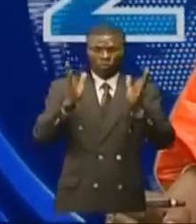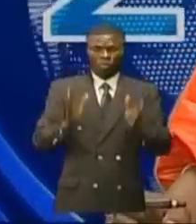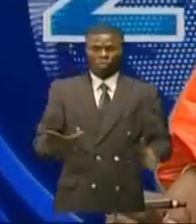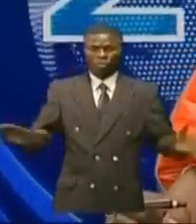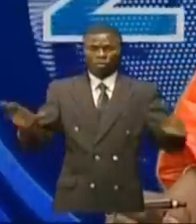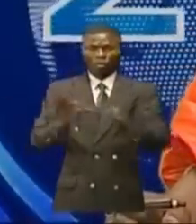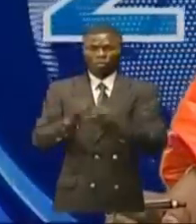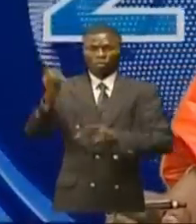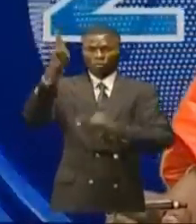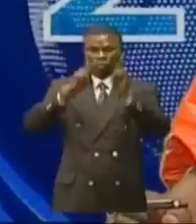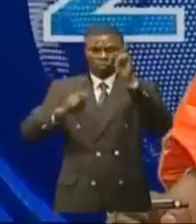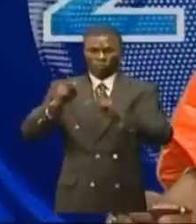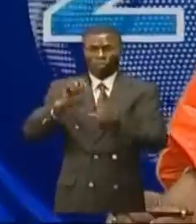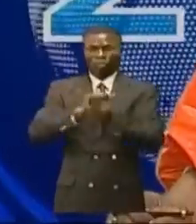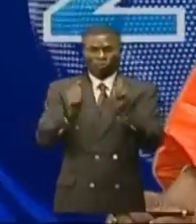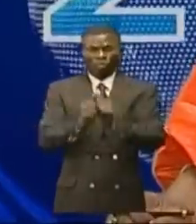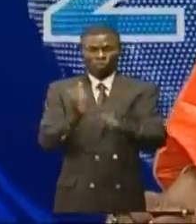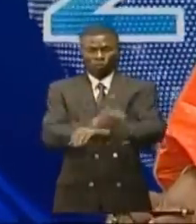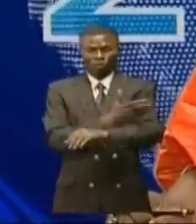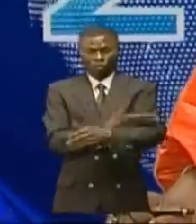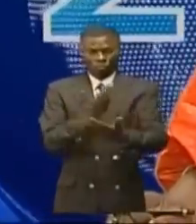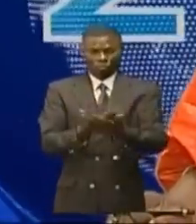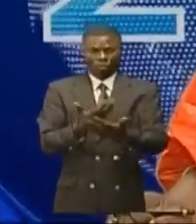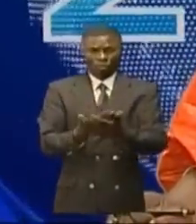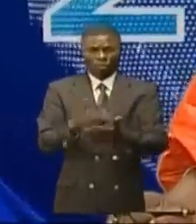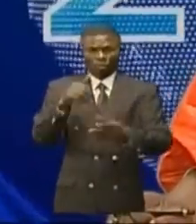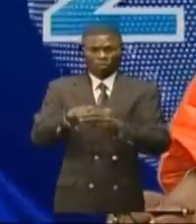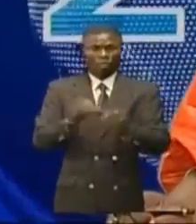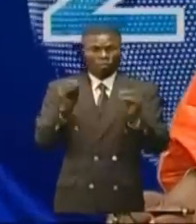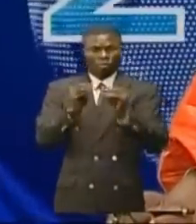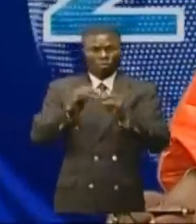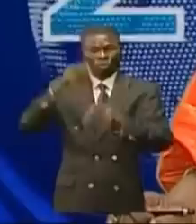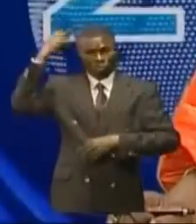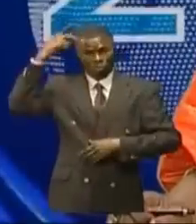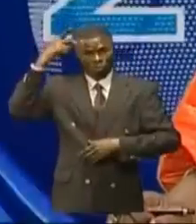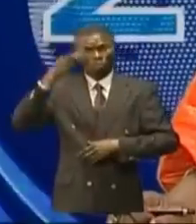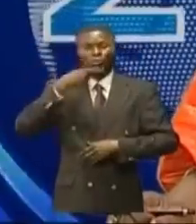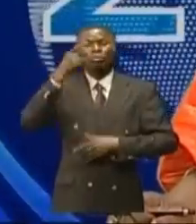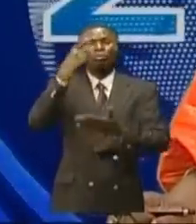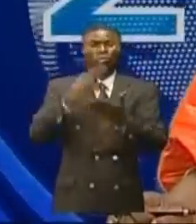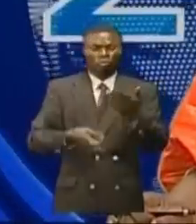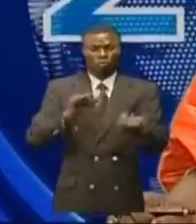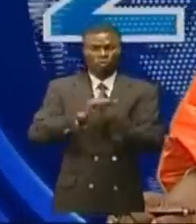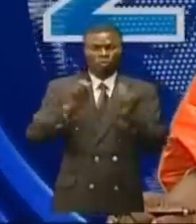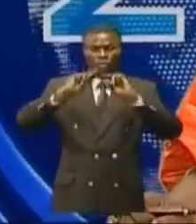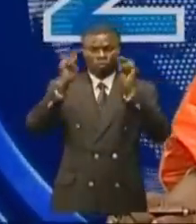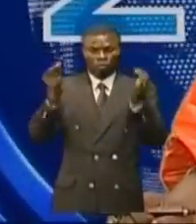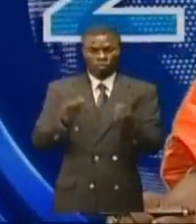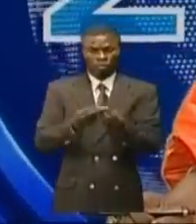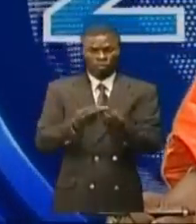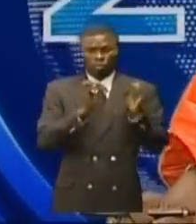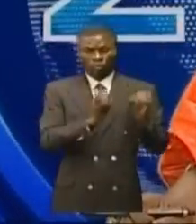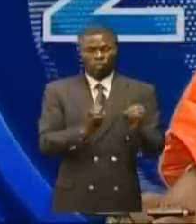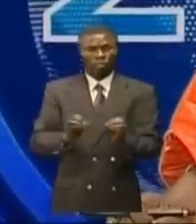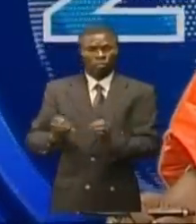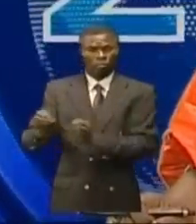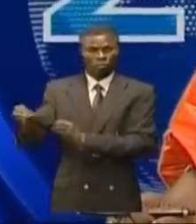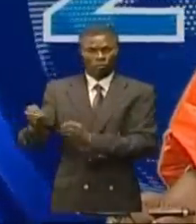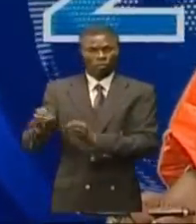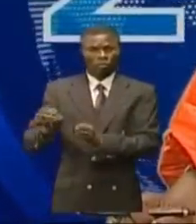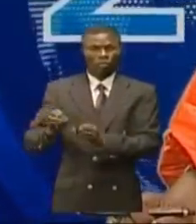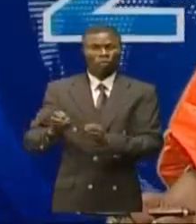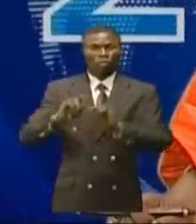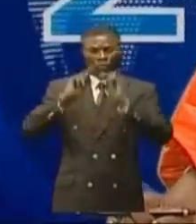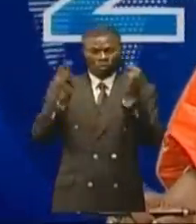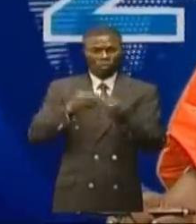au peuple, les choses s'accélèrent au cours de cette réunion politique. Des questions liées au regroupement, à l'organisation de ce regroupement